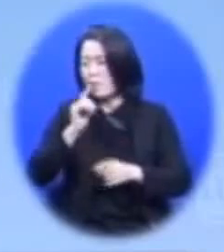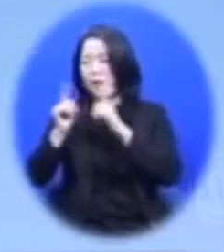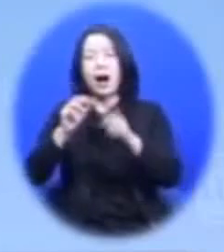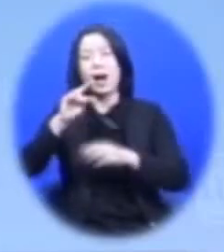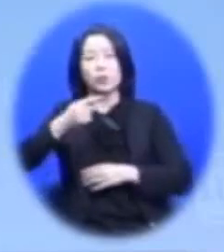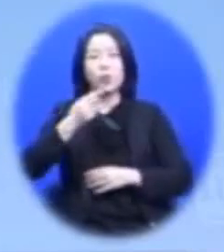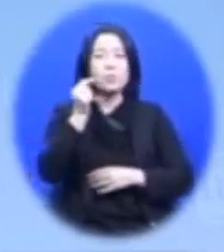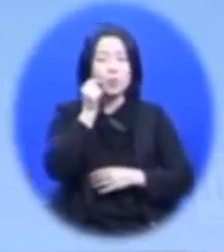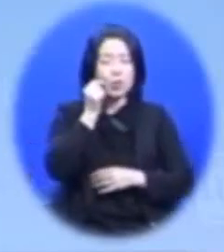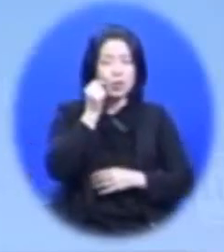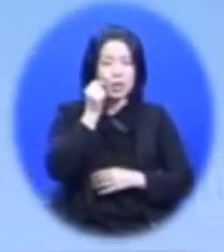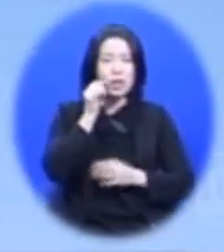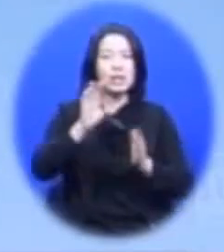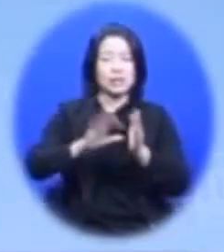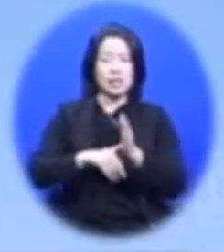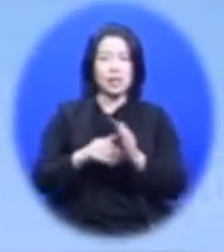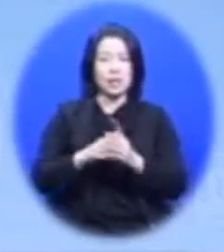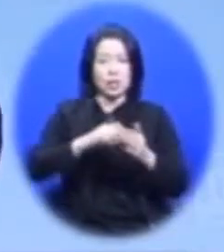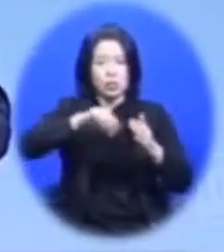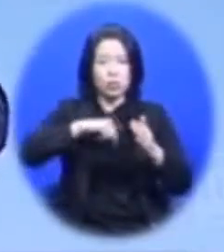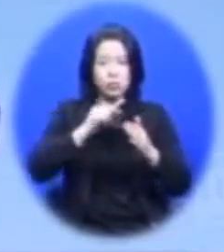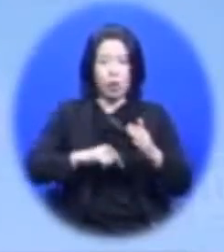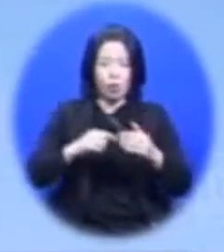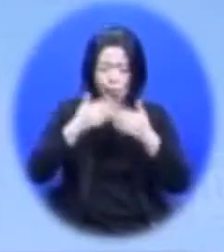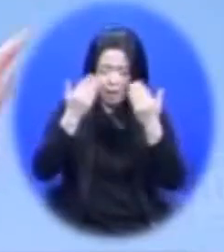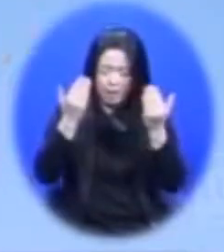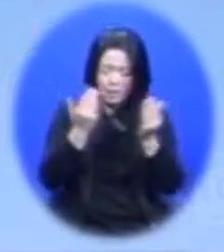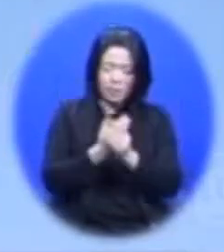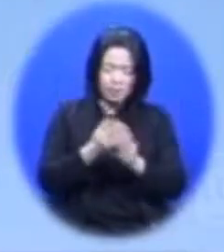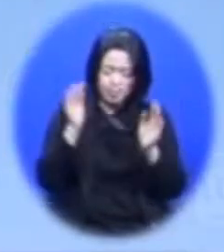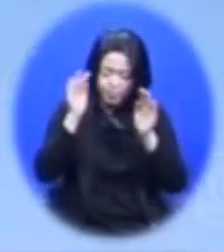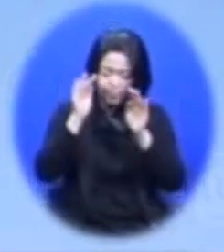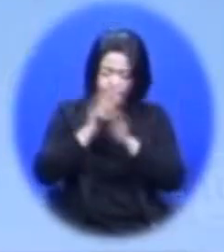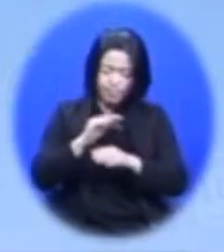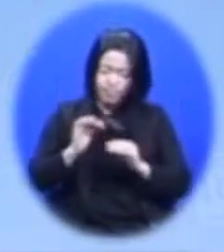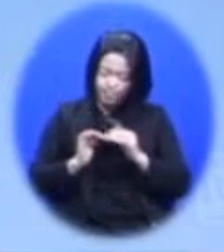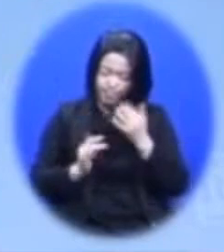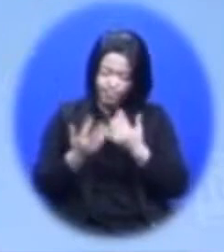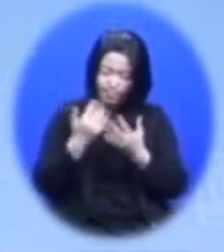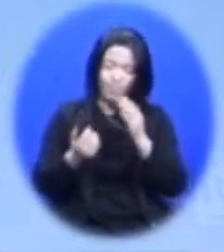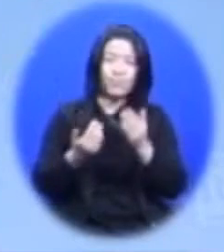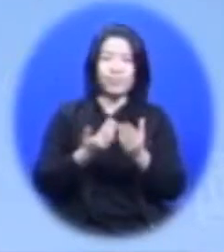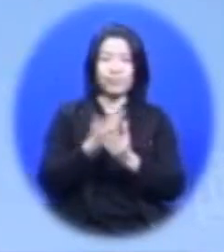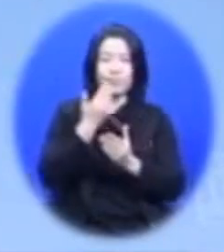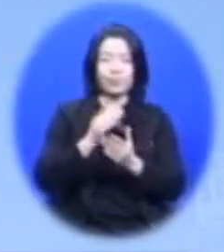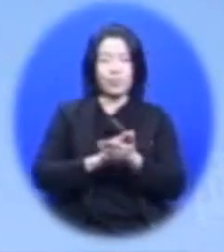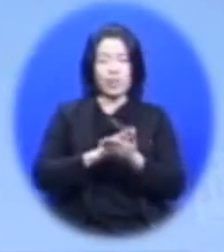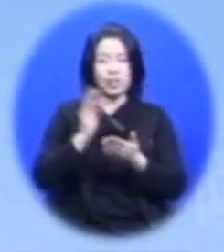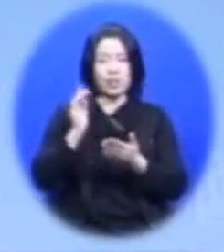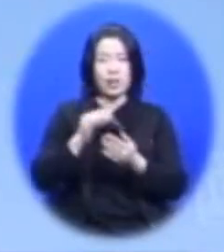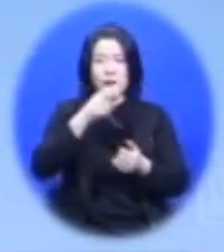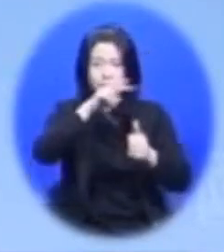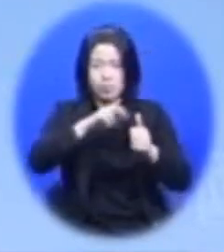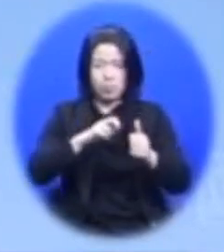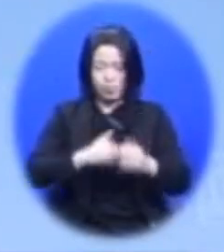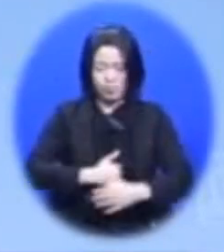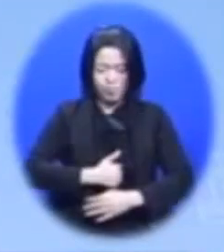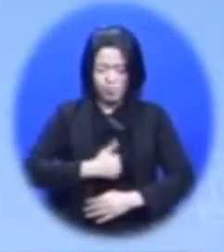없는 그런 지경에 속은 완전히 다 새까맣게 타버렸습니다. 미움과